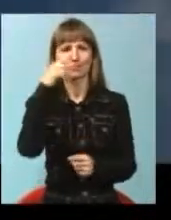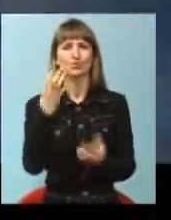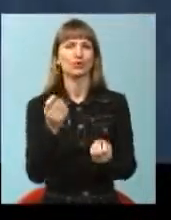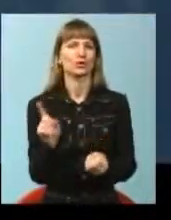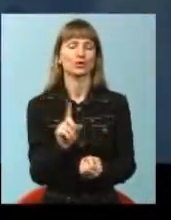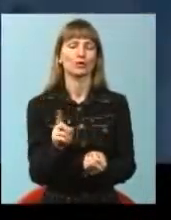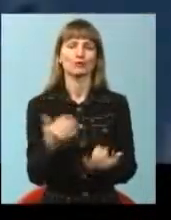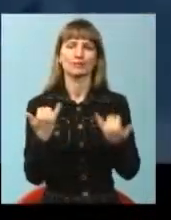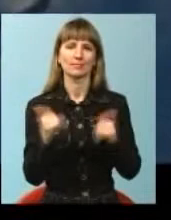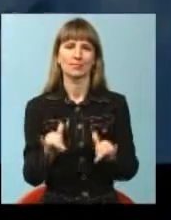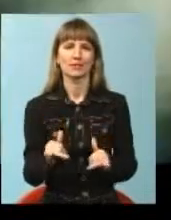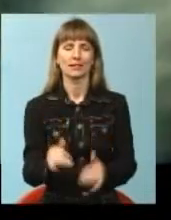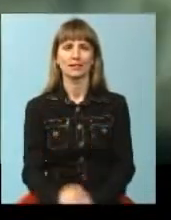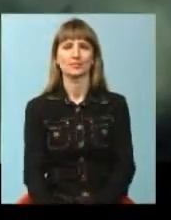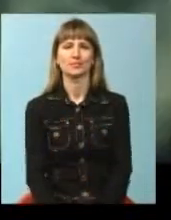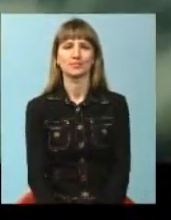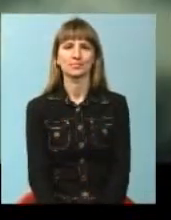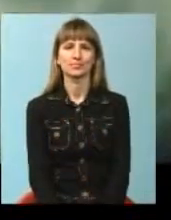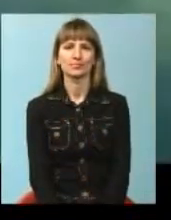іще щось надзвичайніше.